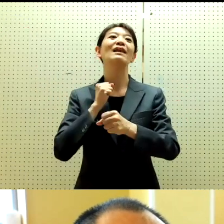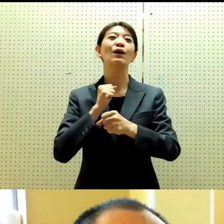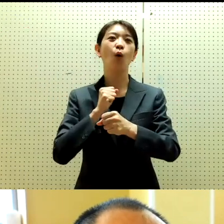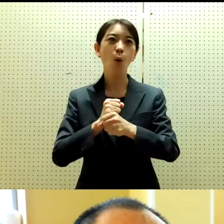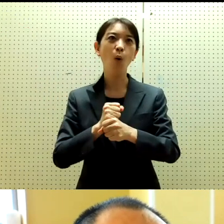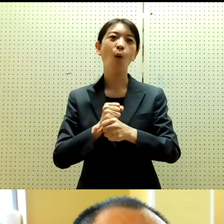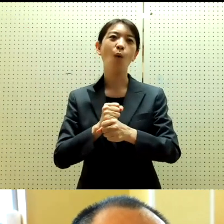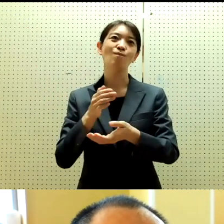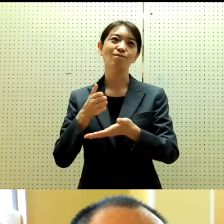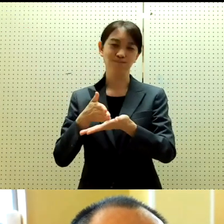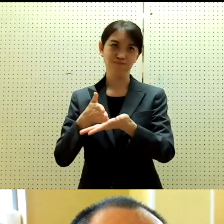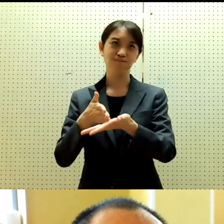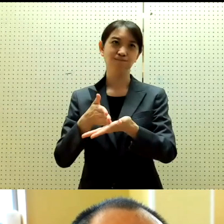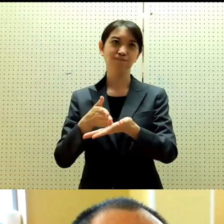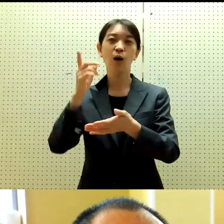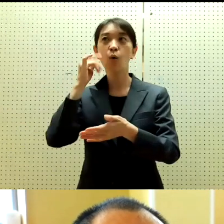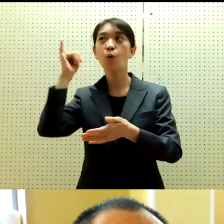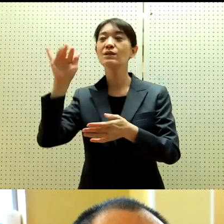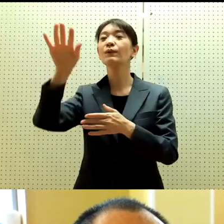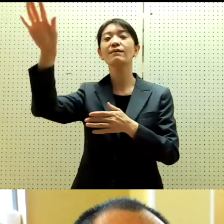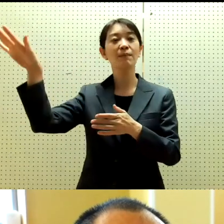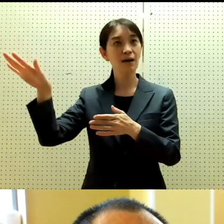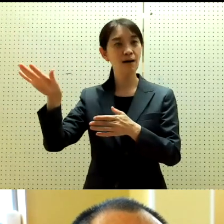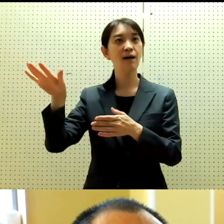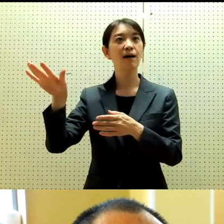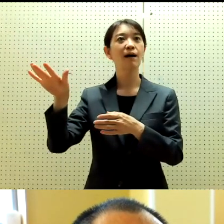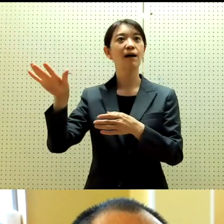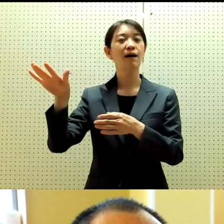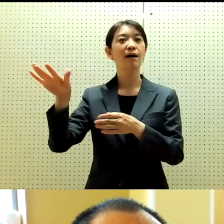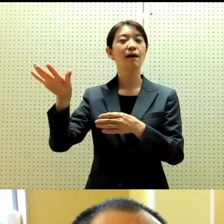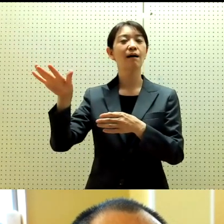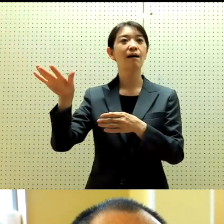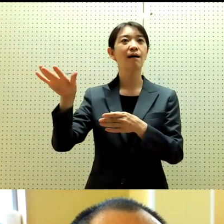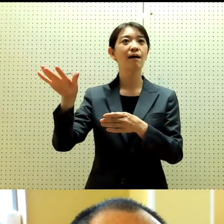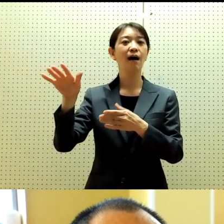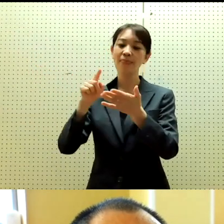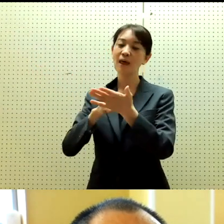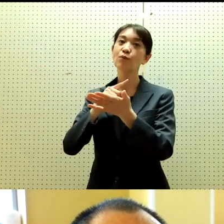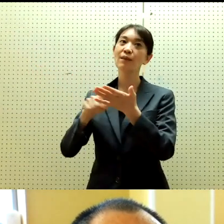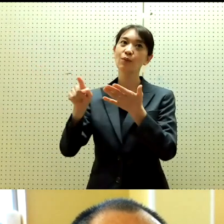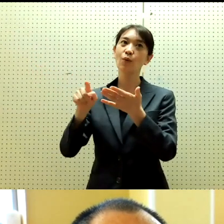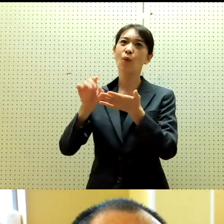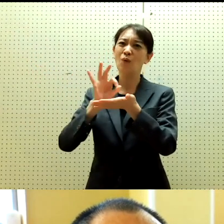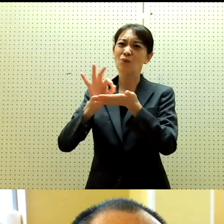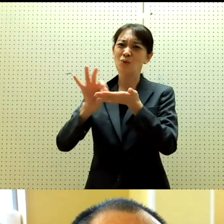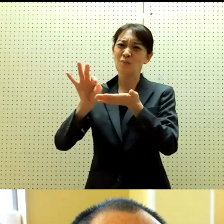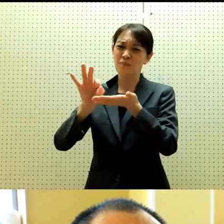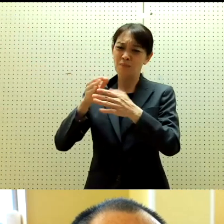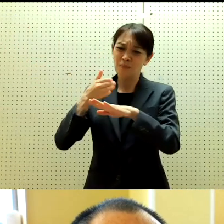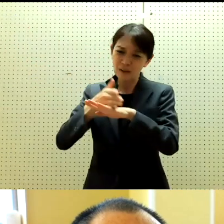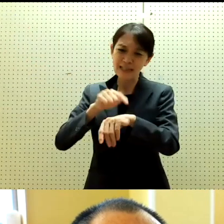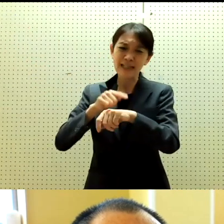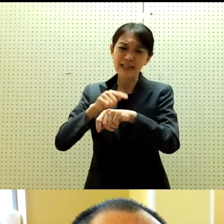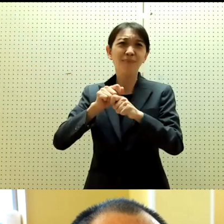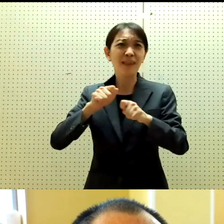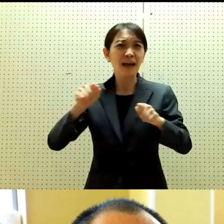に結局やっぱり保護者の皆さんがなんだろうな、タブレットをその使いすぎるんじゃないかとかね、YouTube